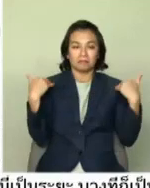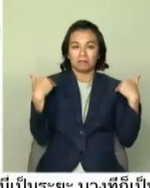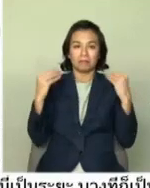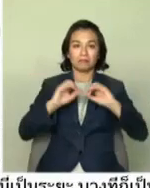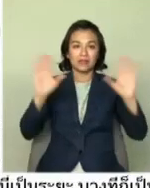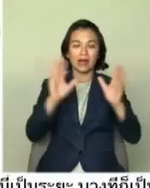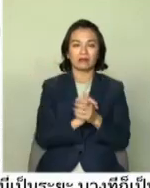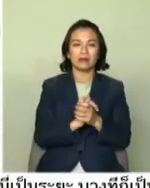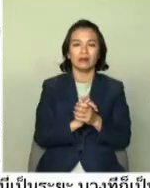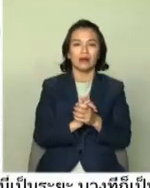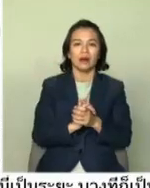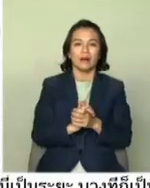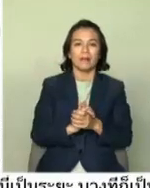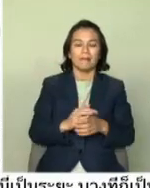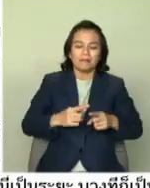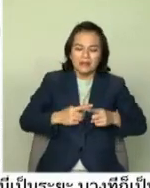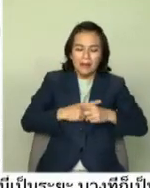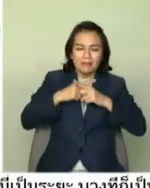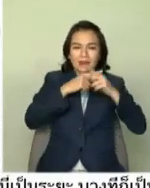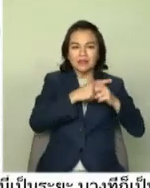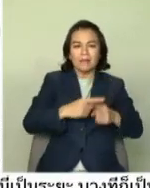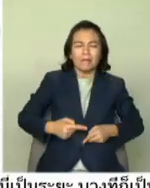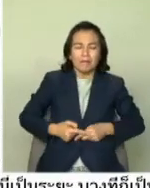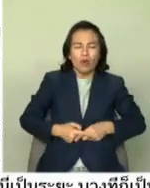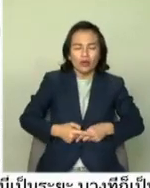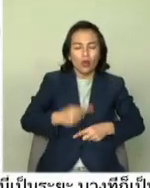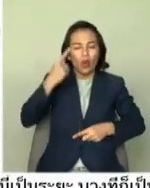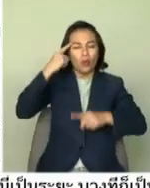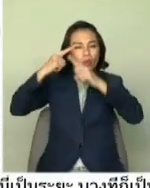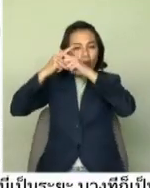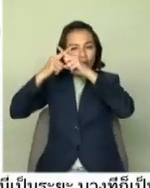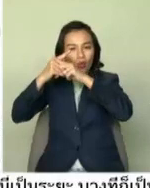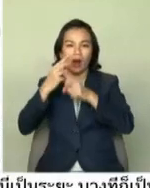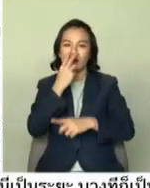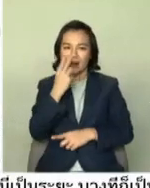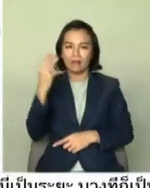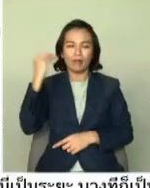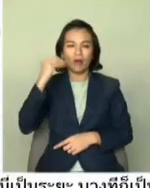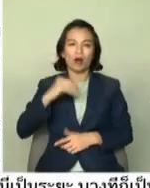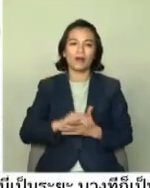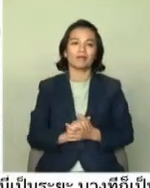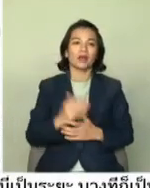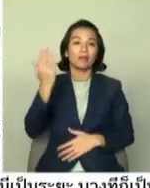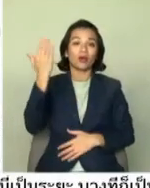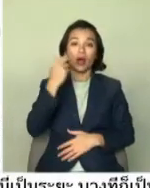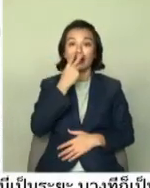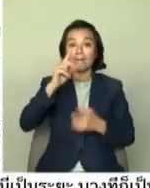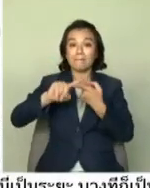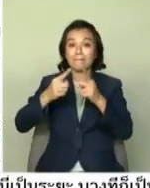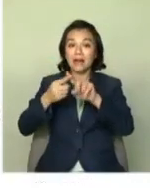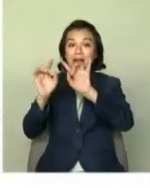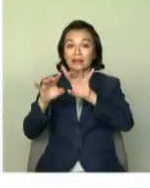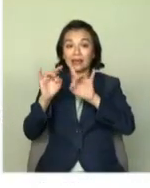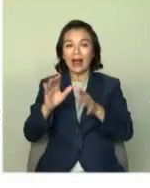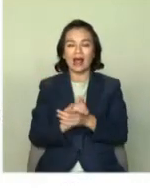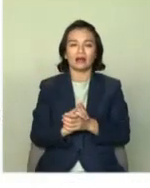เช่นอาการเจ็บป่วยทางร่างกายไม่ว่าจะเป็นการปวดท้องปวดหัวที่ผ่านมาเนี่ยเรามักจะเห็นว่าเด็กถูกเพื่อนแกล้งมี